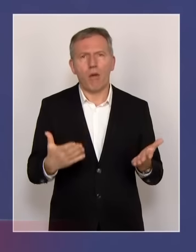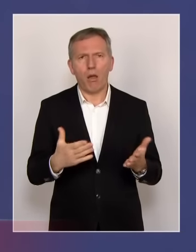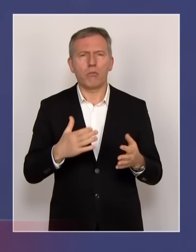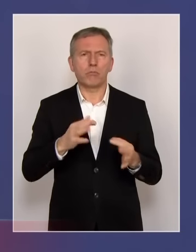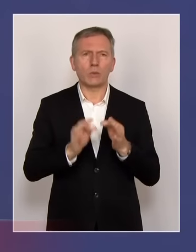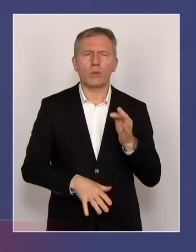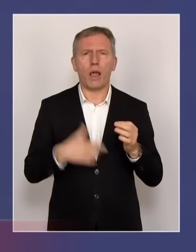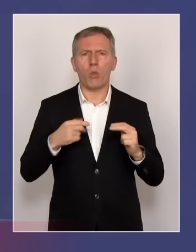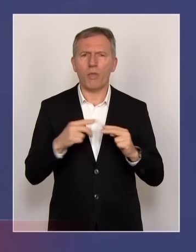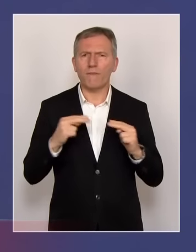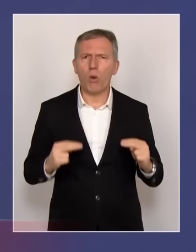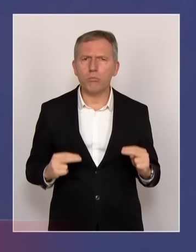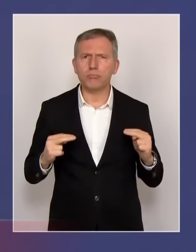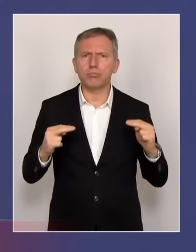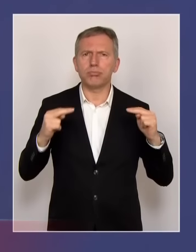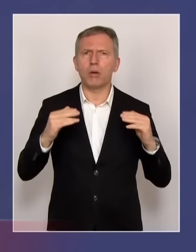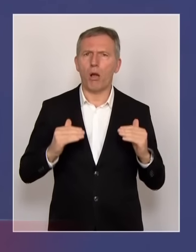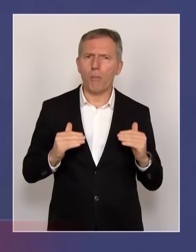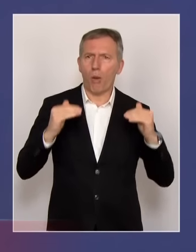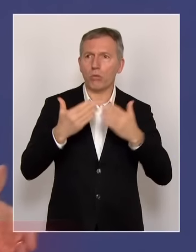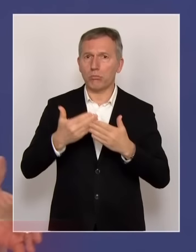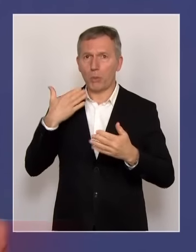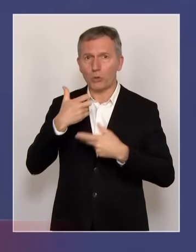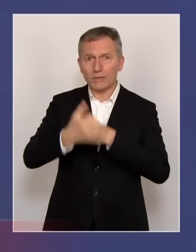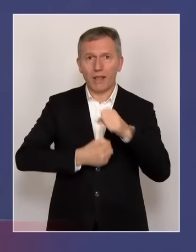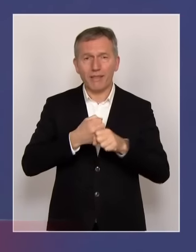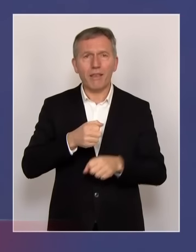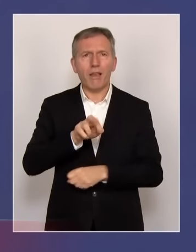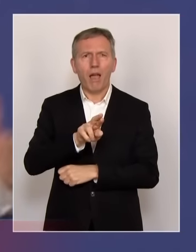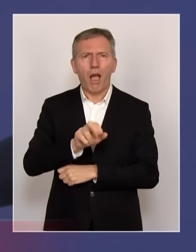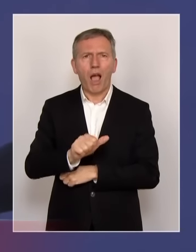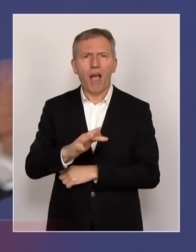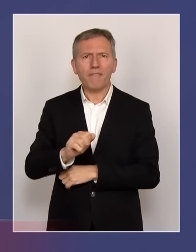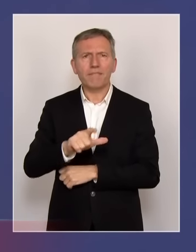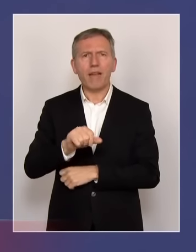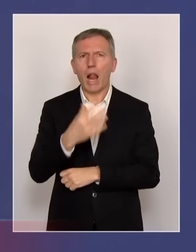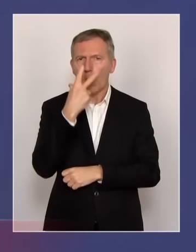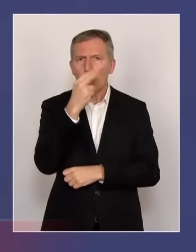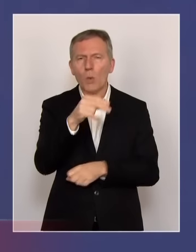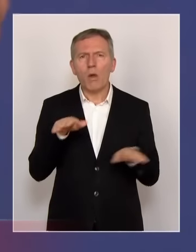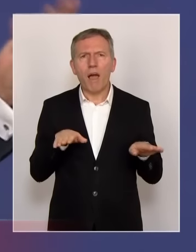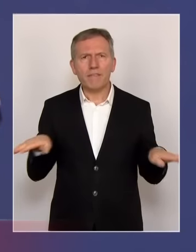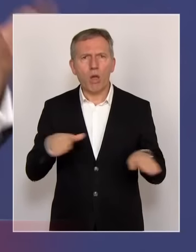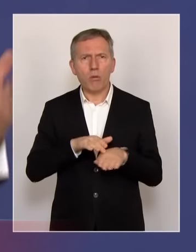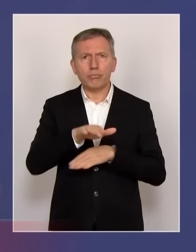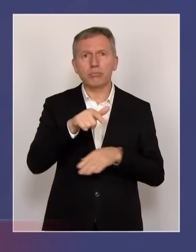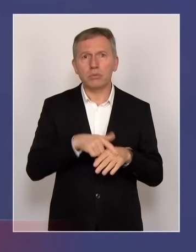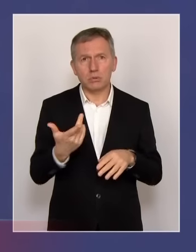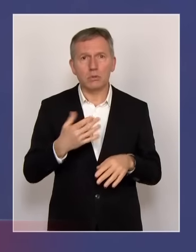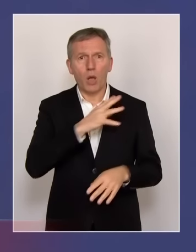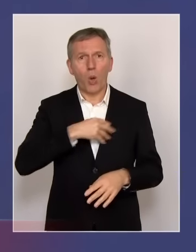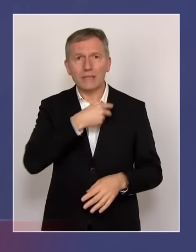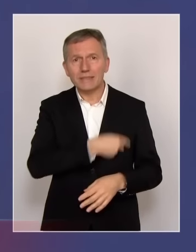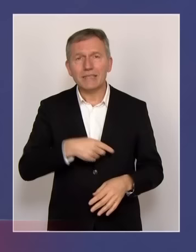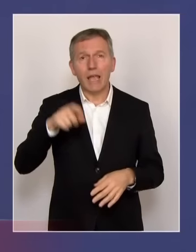pousser nos standards, ce que nous avons fait d'ailleurs ces dernières années avec le Rafale et de la Croatie à la Grèce, qui pensait il y a 7